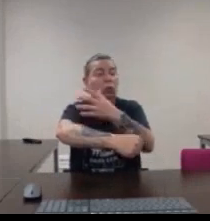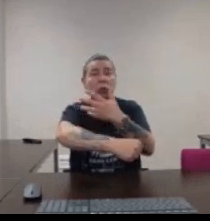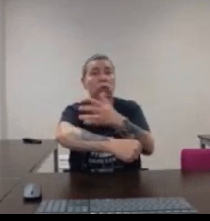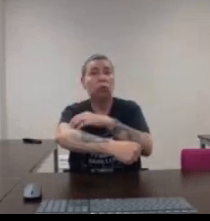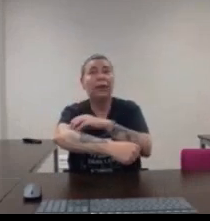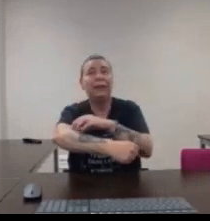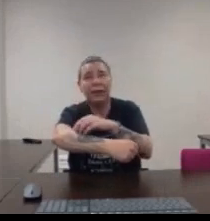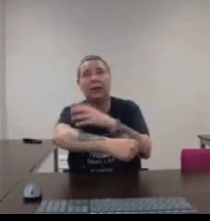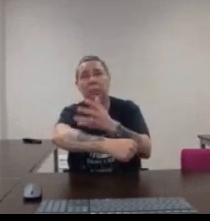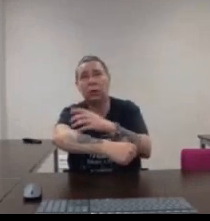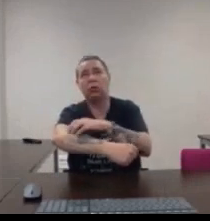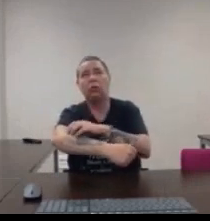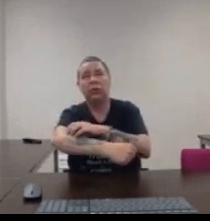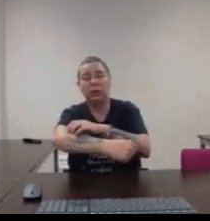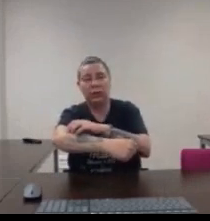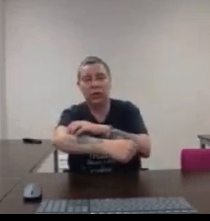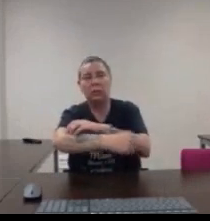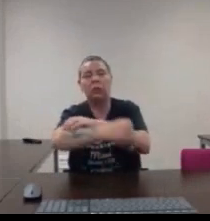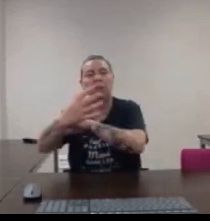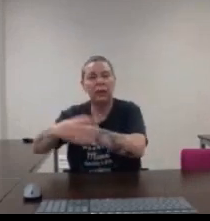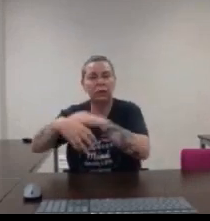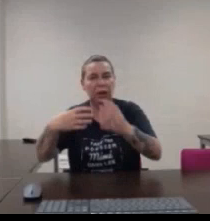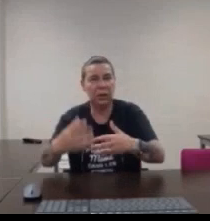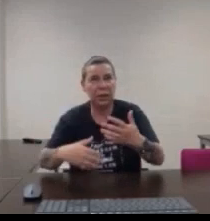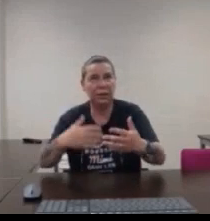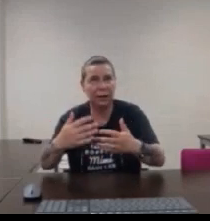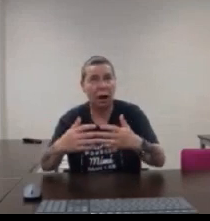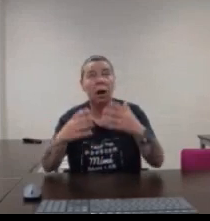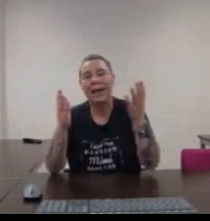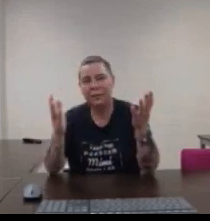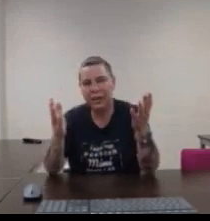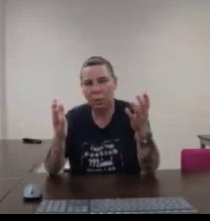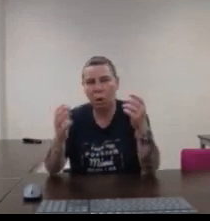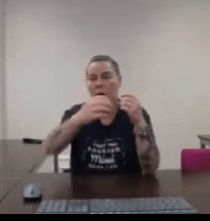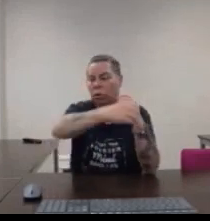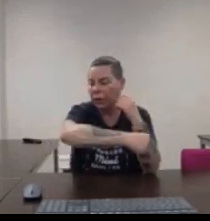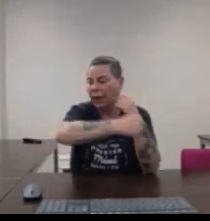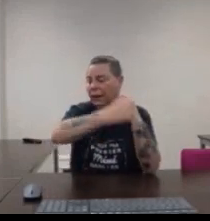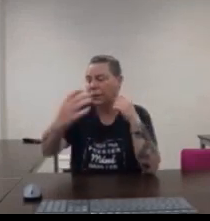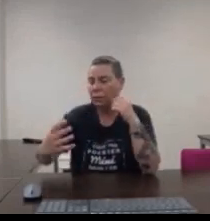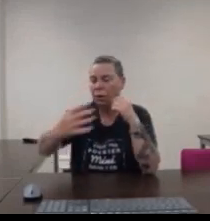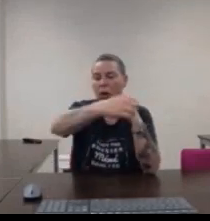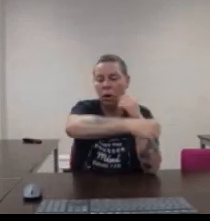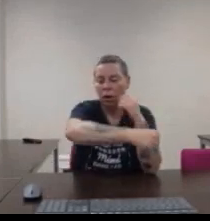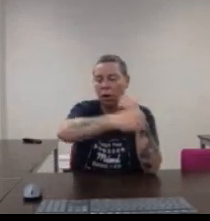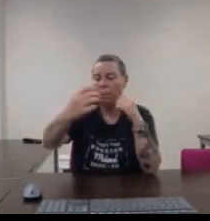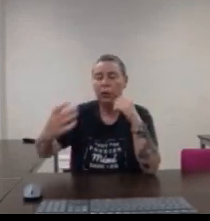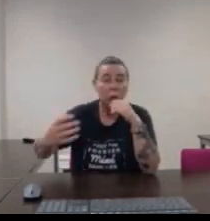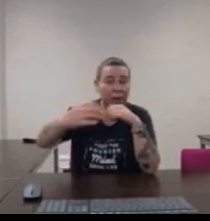nouveau mon nécessaire d'apport de glucose et d'oxygène, mon élimination des déchets, etc. Évidemment, quand on est